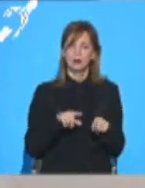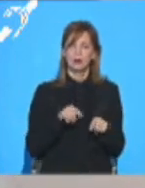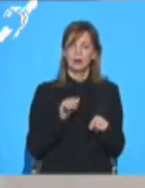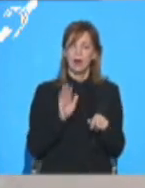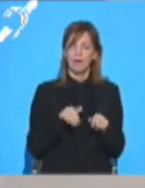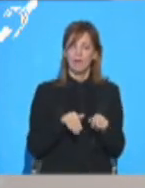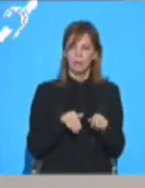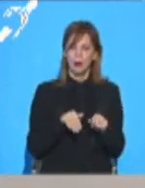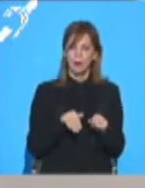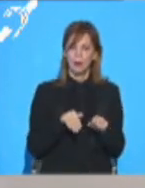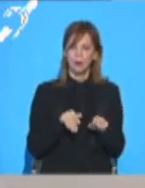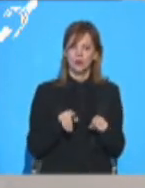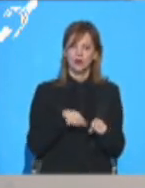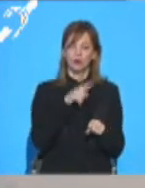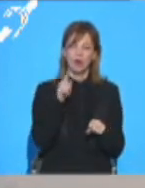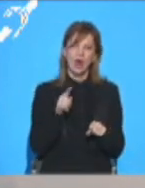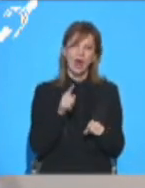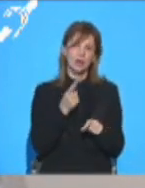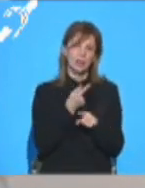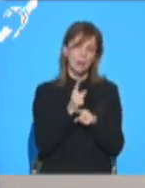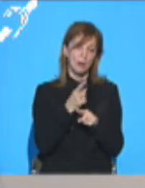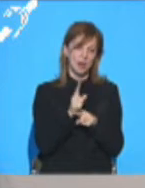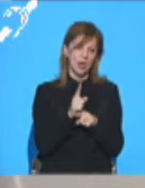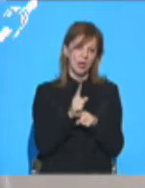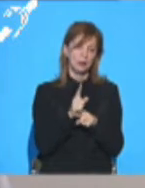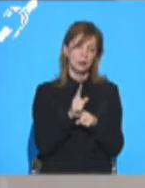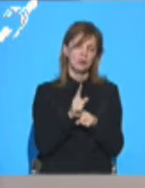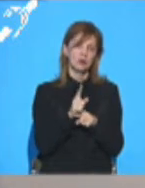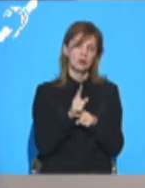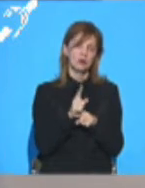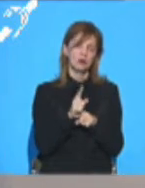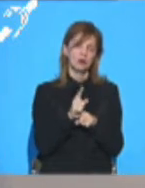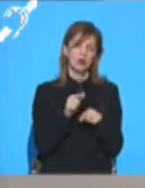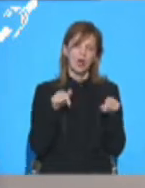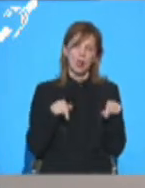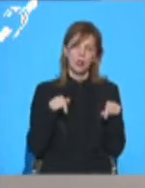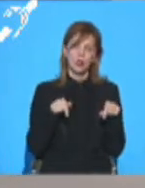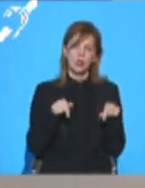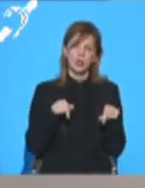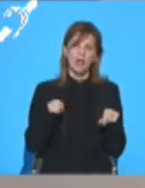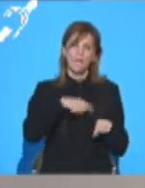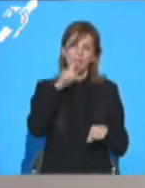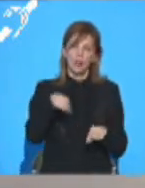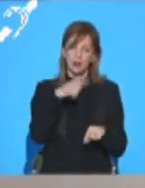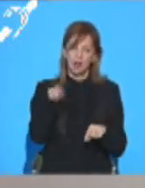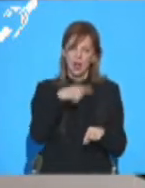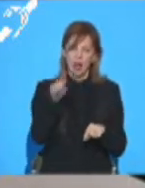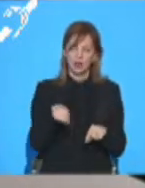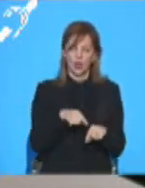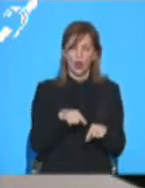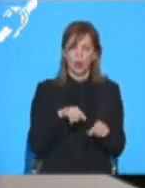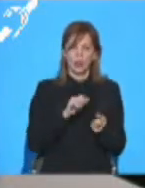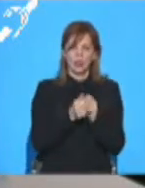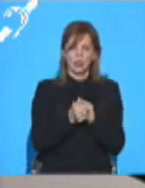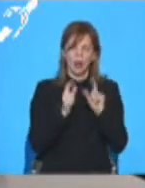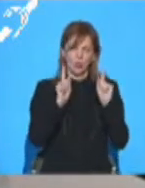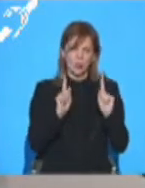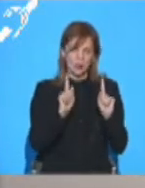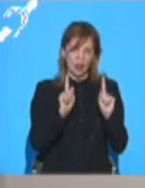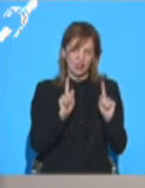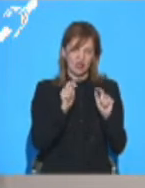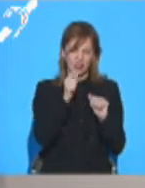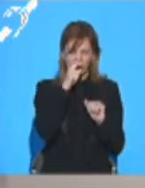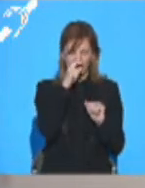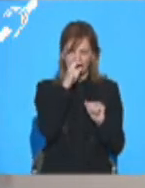de alt tip de aparatură medicală, cum ar fi, de exemplu, și acest ventilator, cum ar fi stațiile de